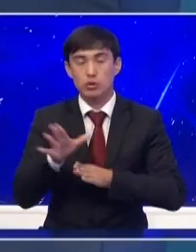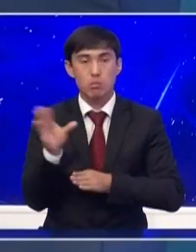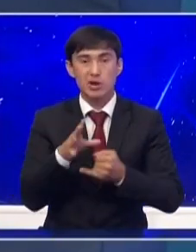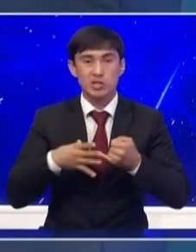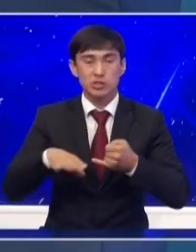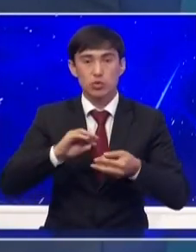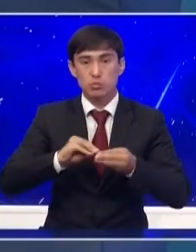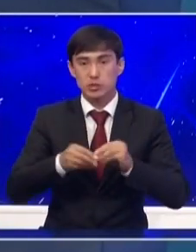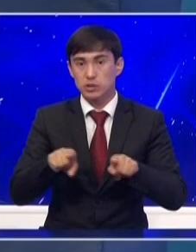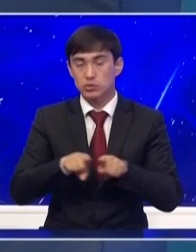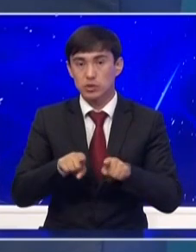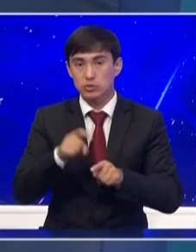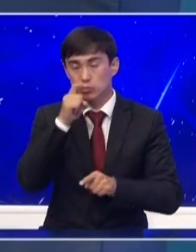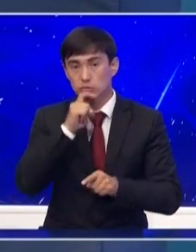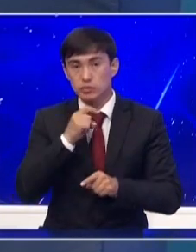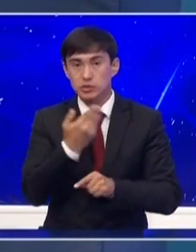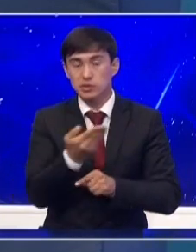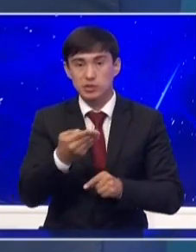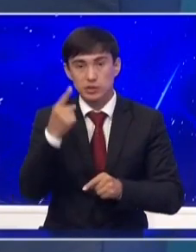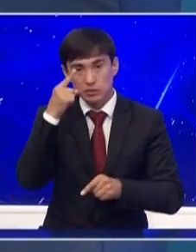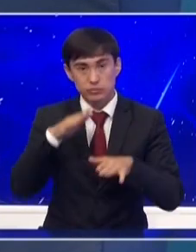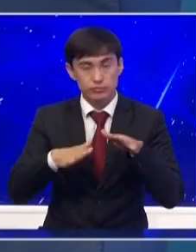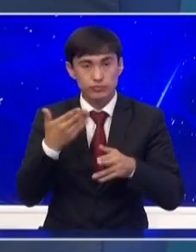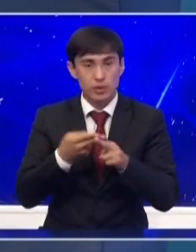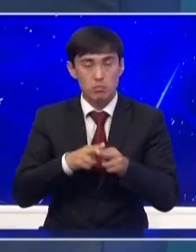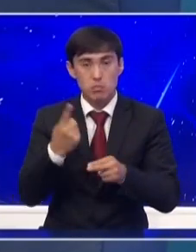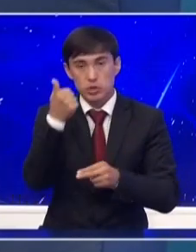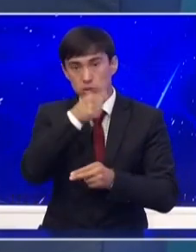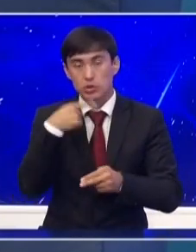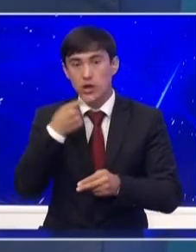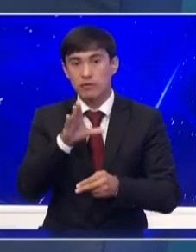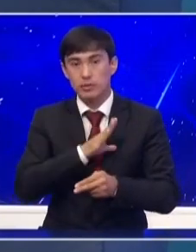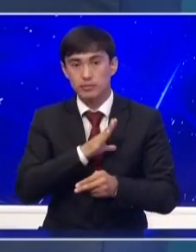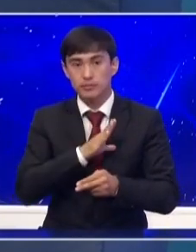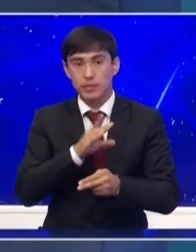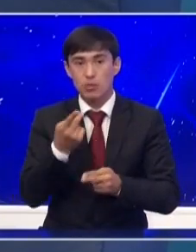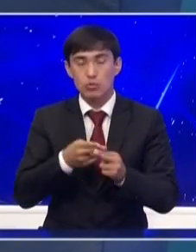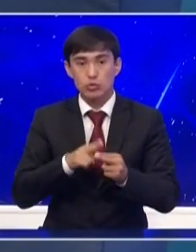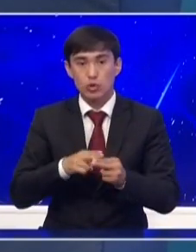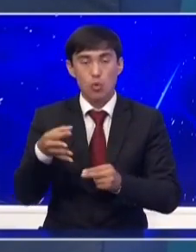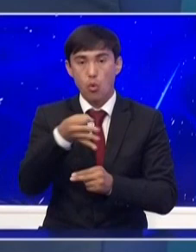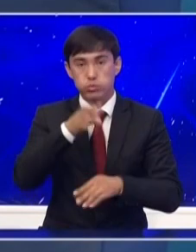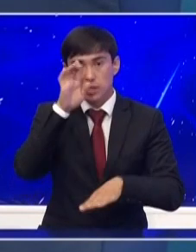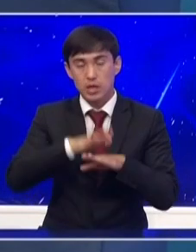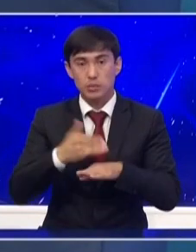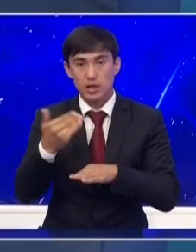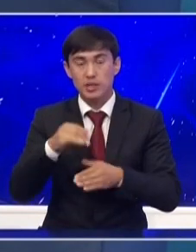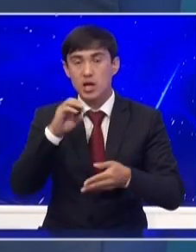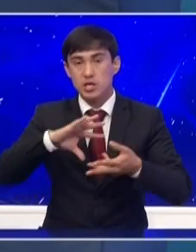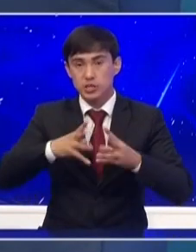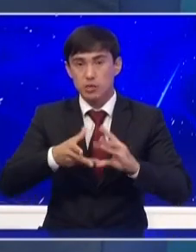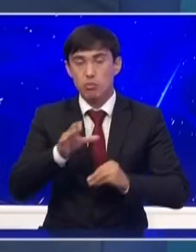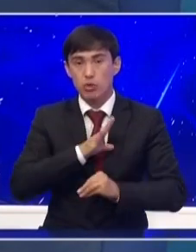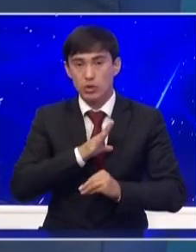осы мәселе, мен түсінбеймін. Сіздер елемейсіздер ме сонда? Бір жыл болды айтып келе жатқаныма. Бұл туралы облыс әкімінің алдында есеп берген